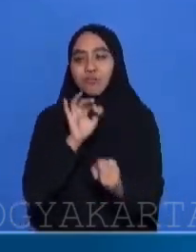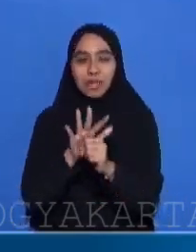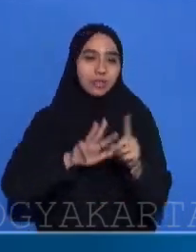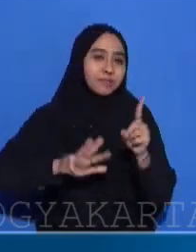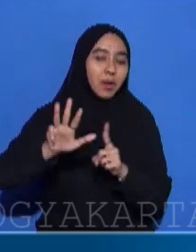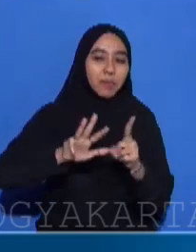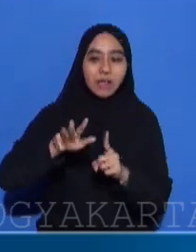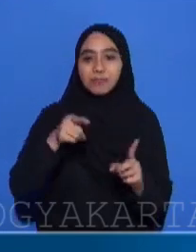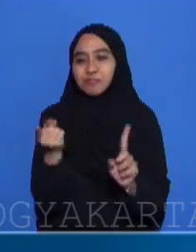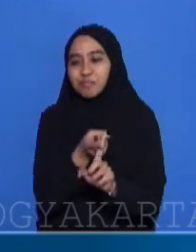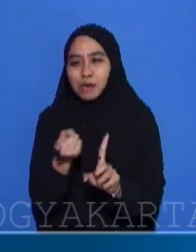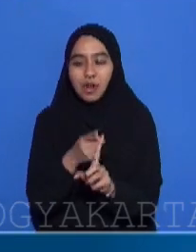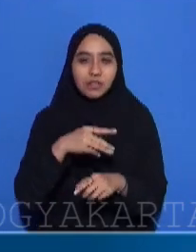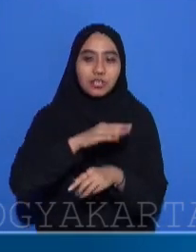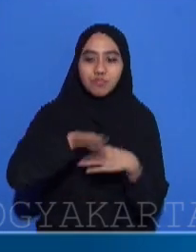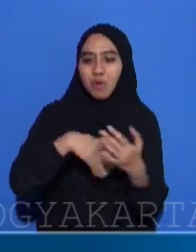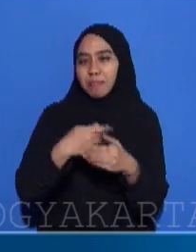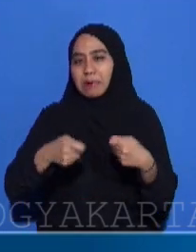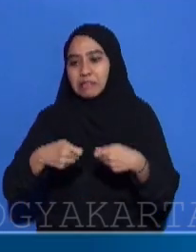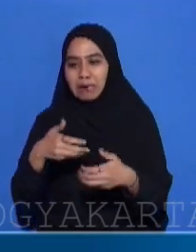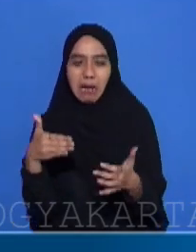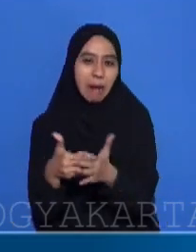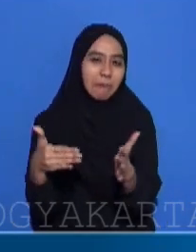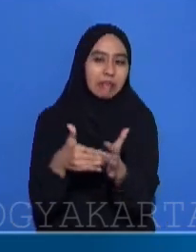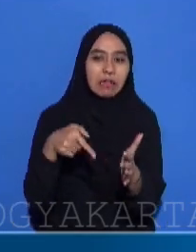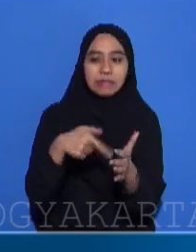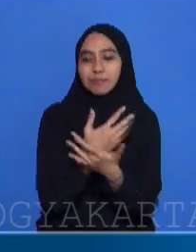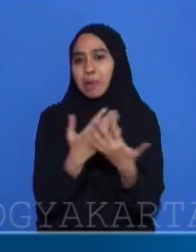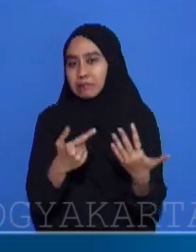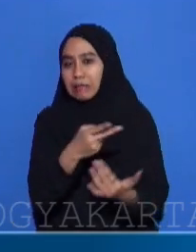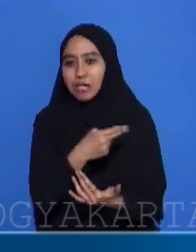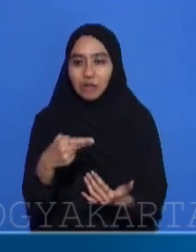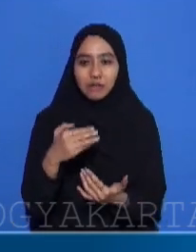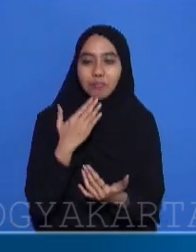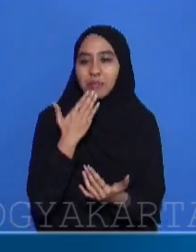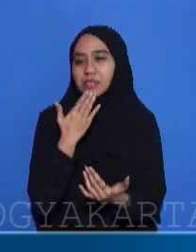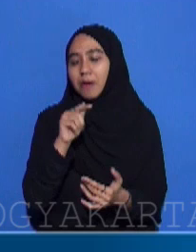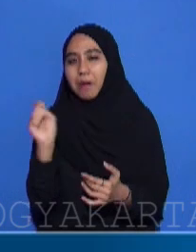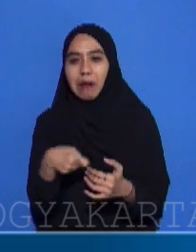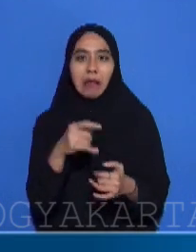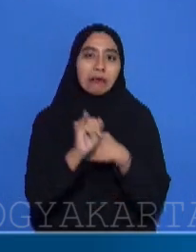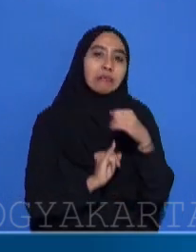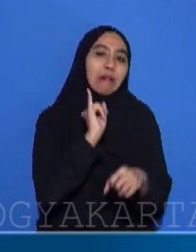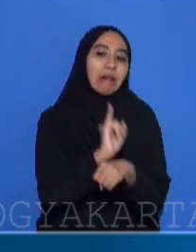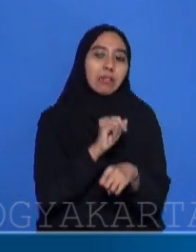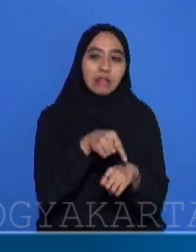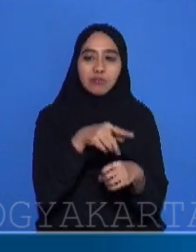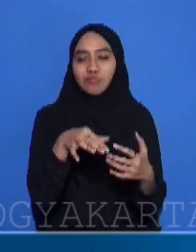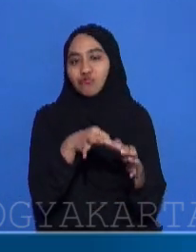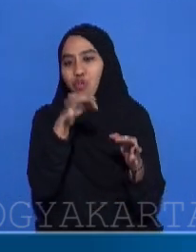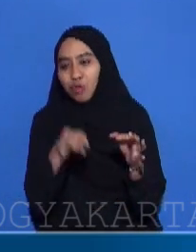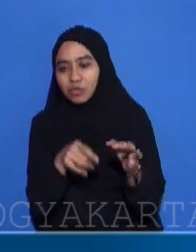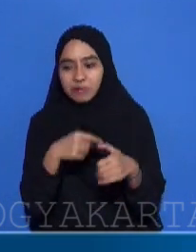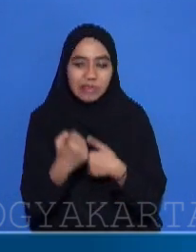transaksi bisnis dilakukan secara terbatas karena itu masyarakat Indonesia harus terbiasa menggunakan internet sebagai alternatif solusi dalam menjalankan